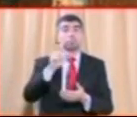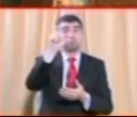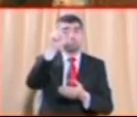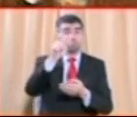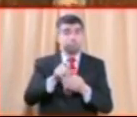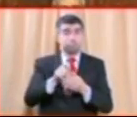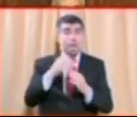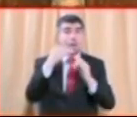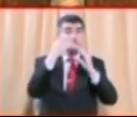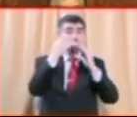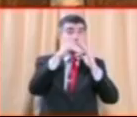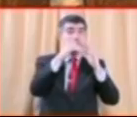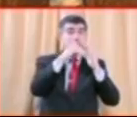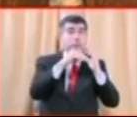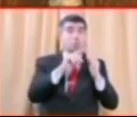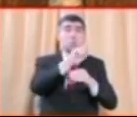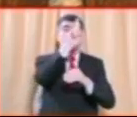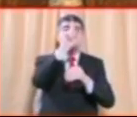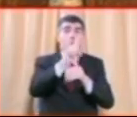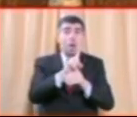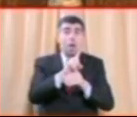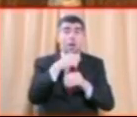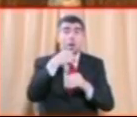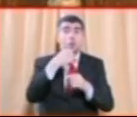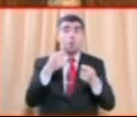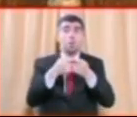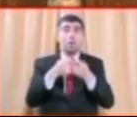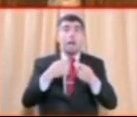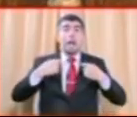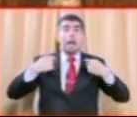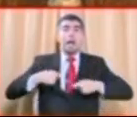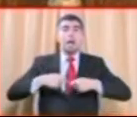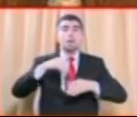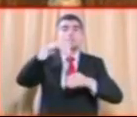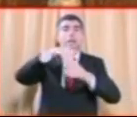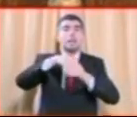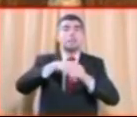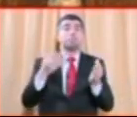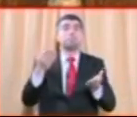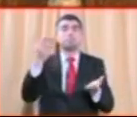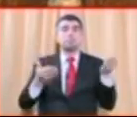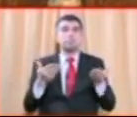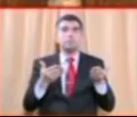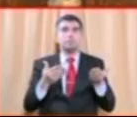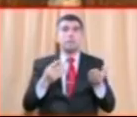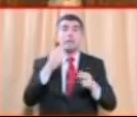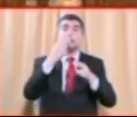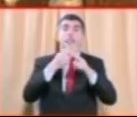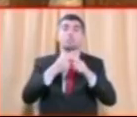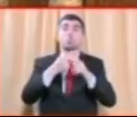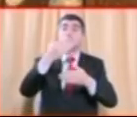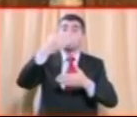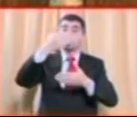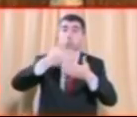إرسال السؤال أرسله السيد رئيس فريق الاستقلالي، أرسله